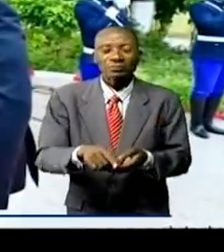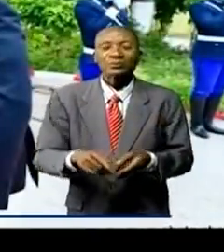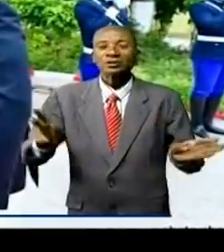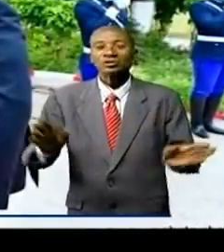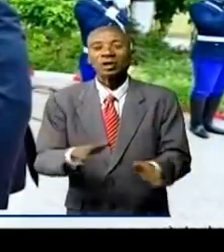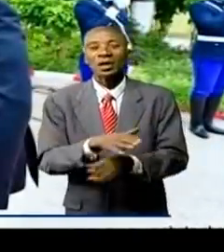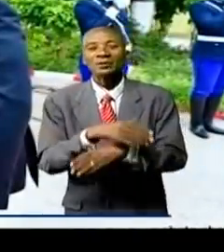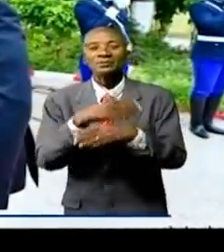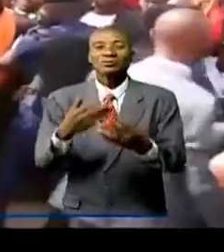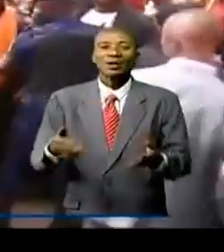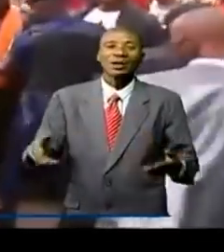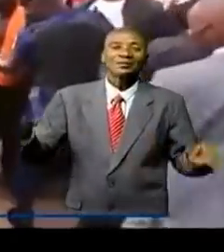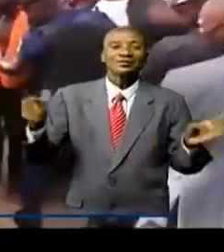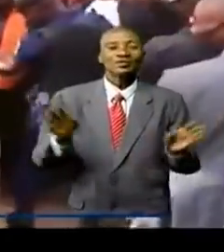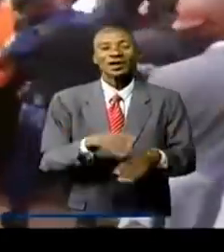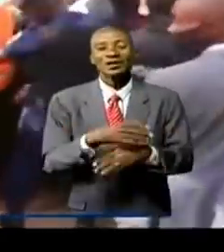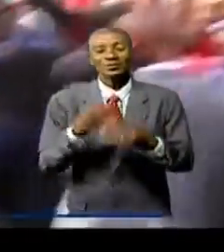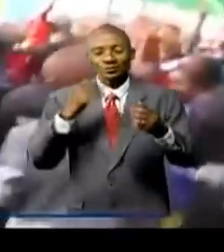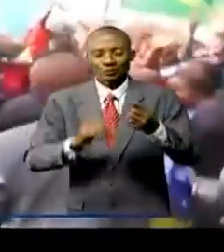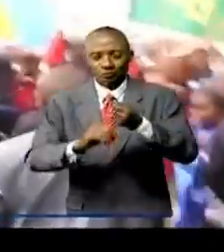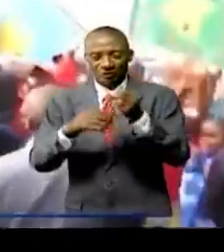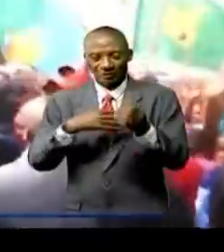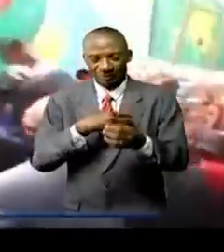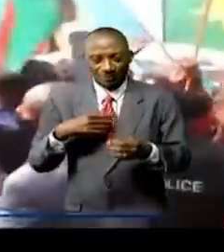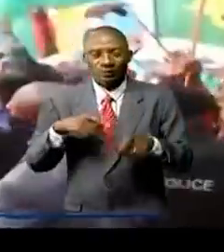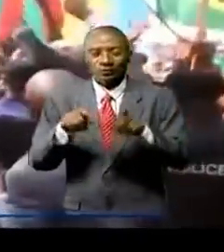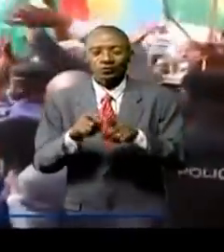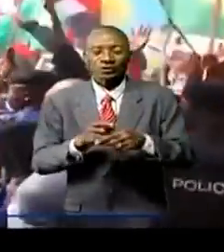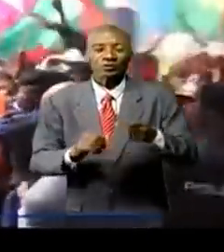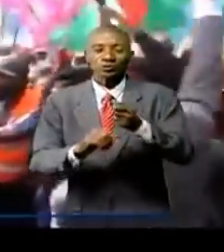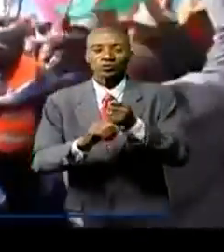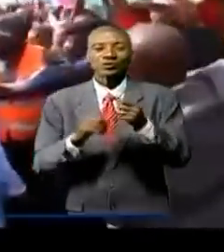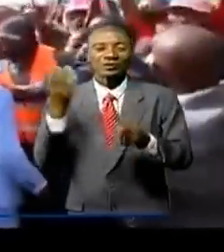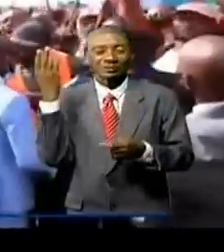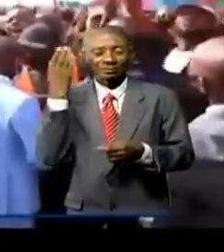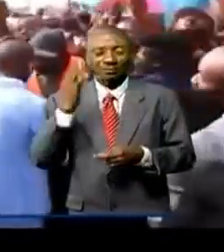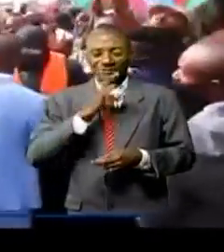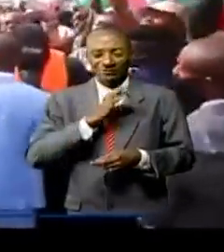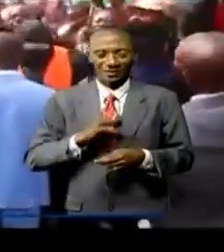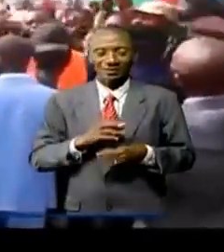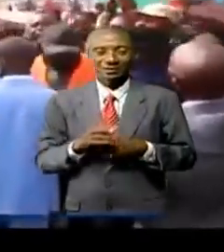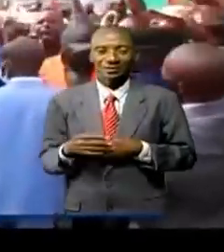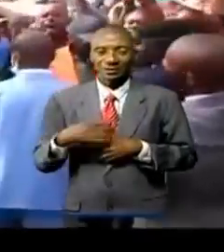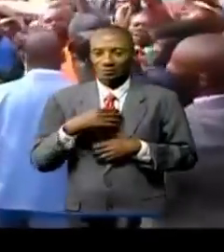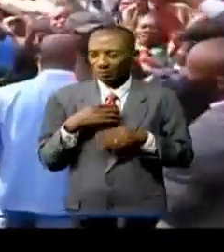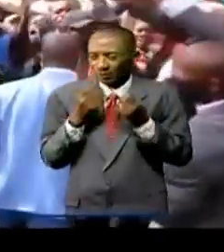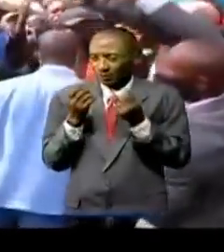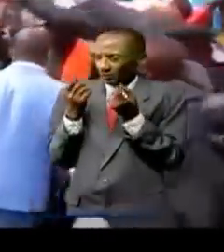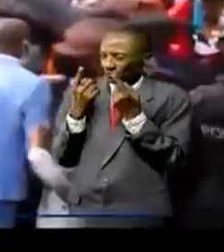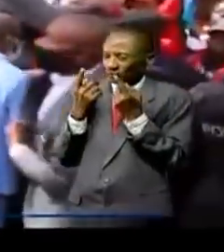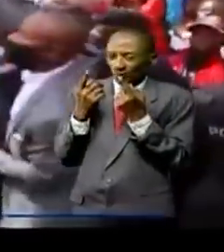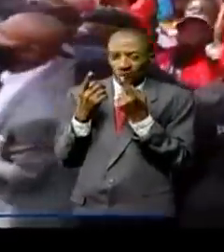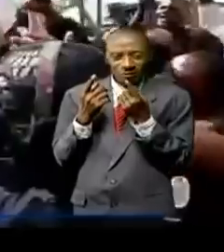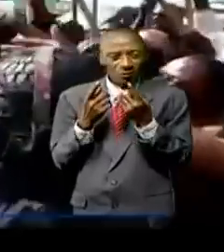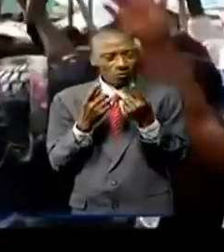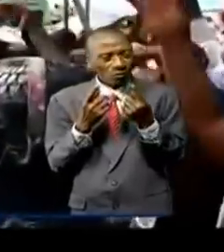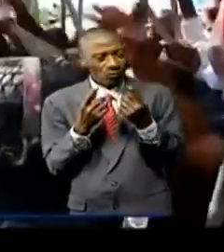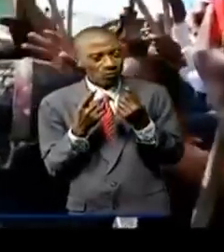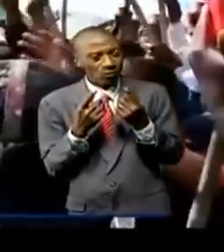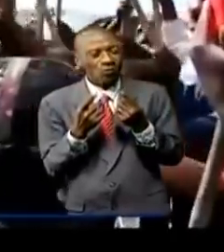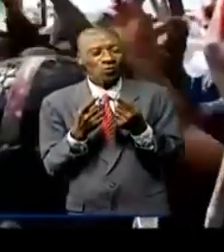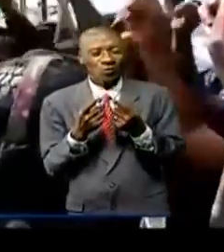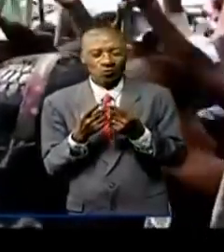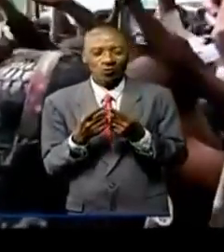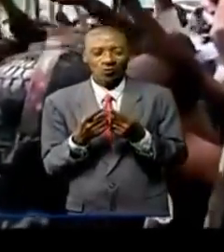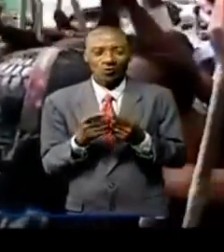Félix Tshisekedi. Fifi Masuka Saini a été contrainte par la foule à faire le pied. Il était difficile pour sa garde de lui trouver